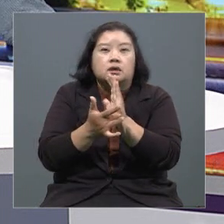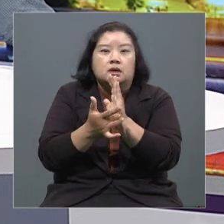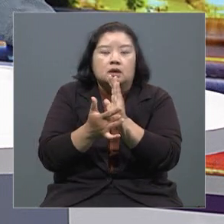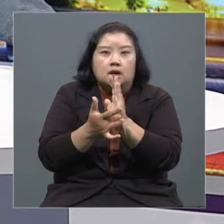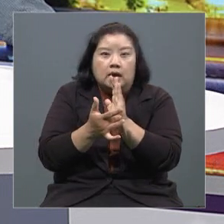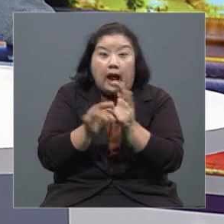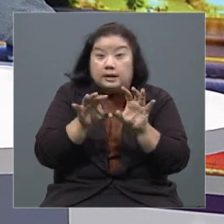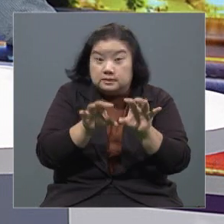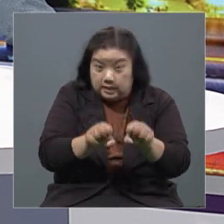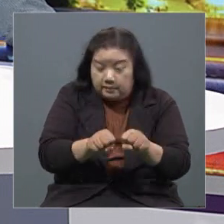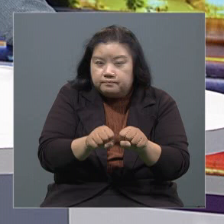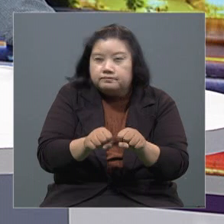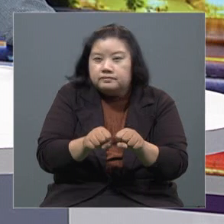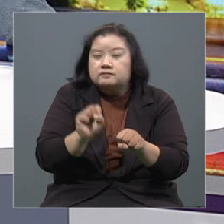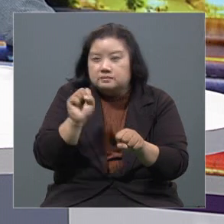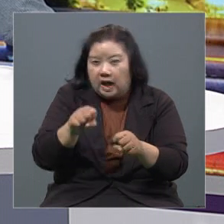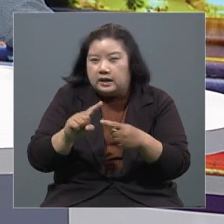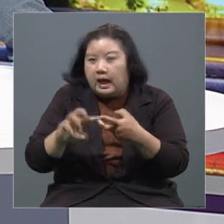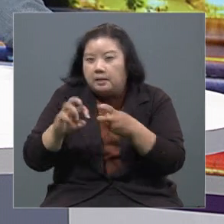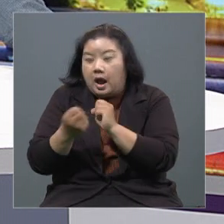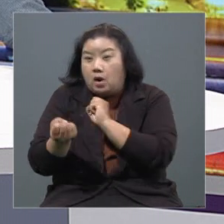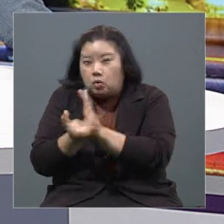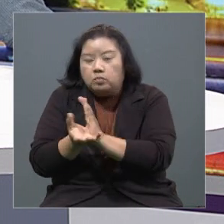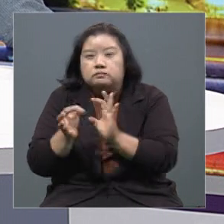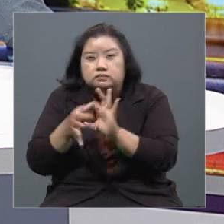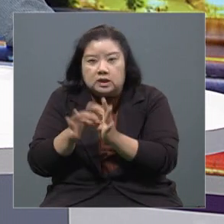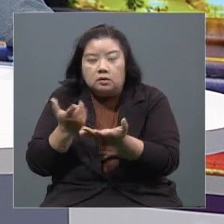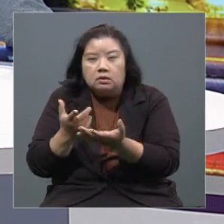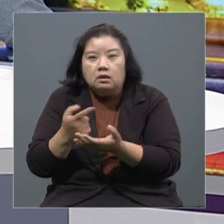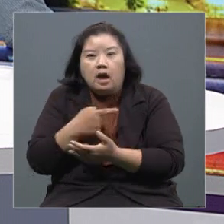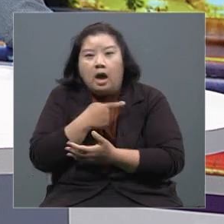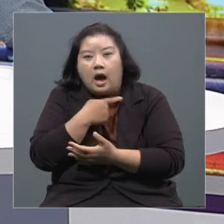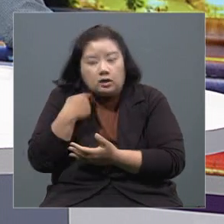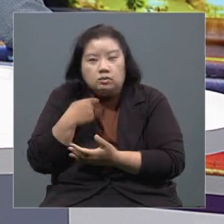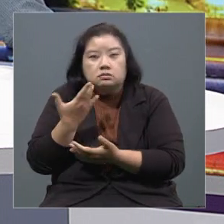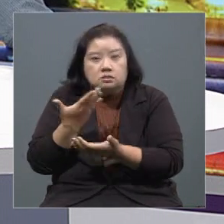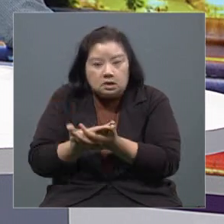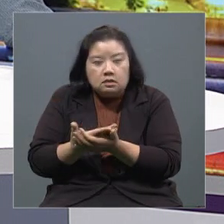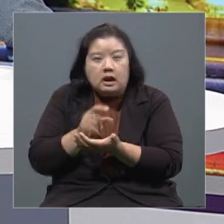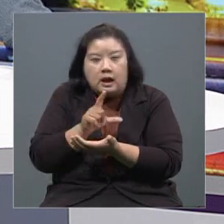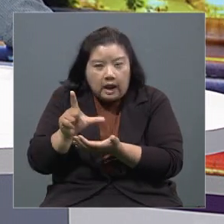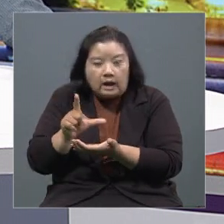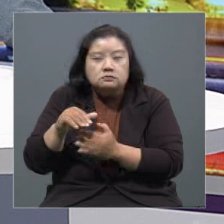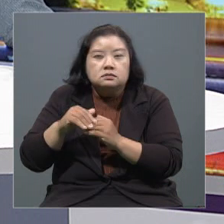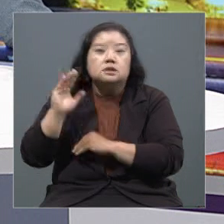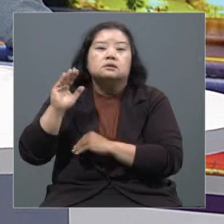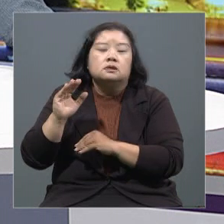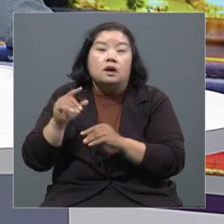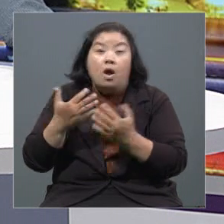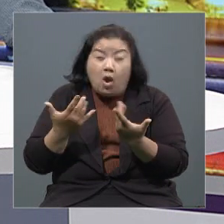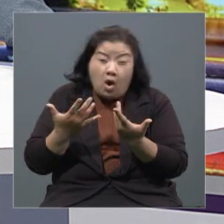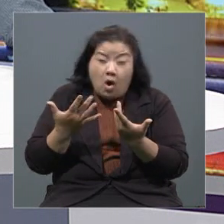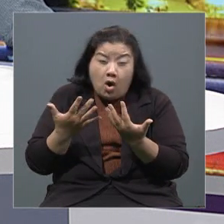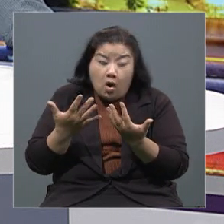ปรามแต่ว่าพวกเนี้ยความเสียหายมันสูงนะดูดกันไปทีเนี่ยเป็นแสนเป็นล้านแล้วปรากฏว่าพอเป็นคดีขึ้นมากว่าจะจับตัว